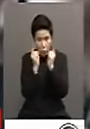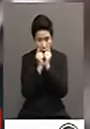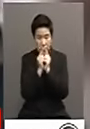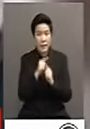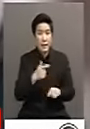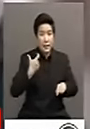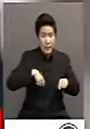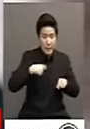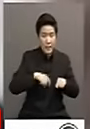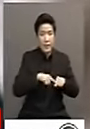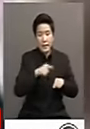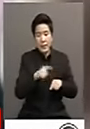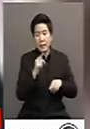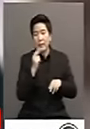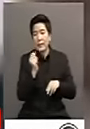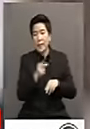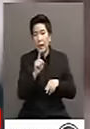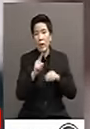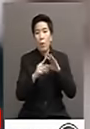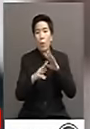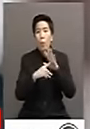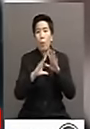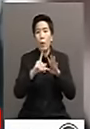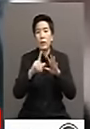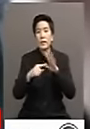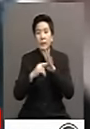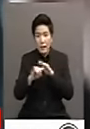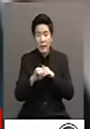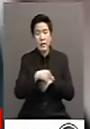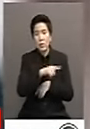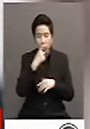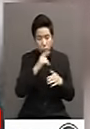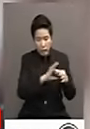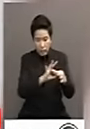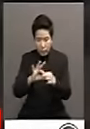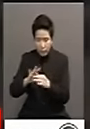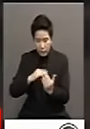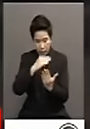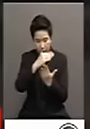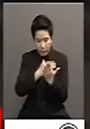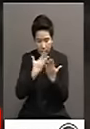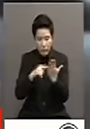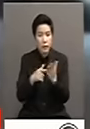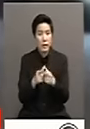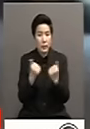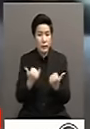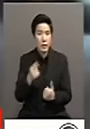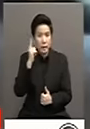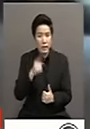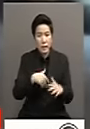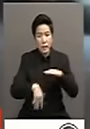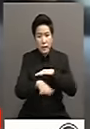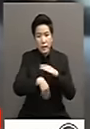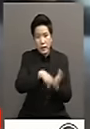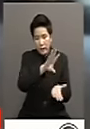ายแล้วก็นายธวัชชัยและเมื่อพิจารณาความต่างๆประกอบกันนะครับจากข้อเท็จจริงที่รวบรวม